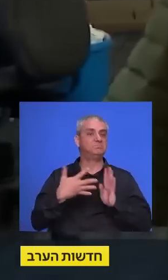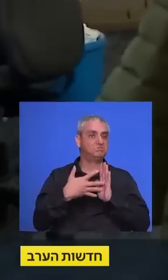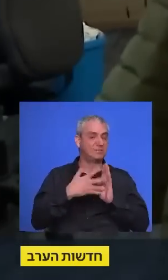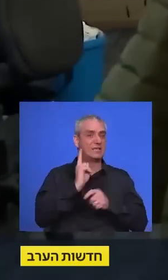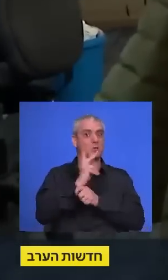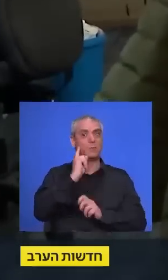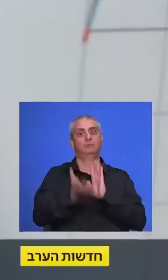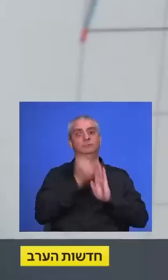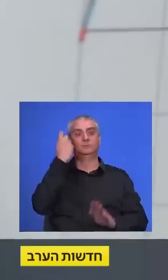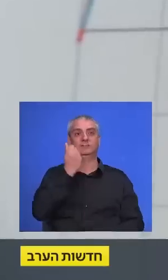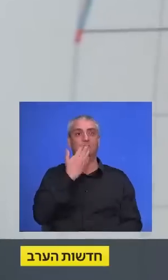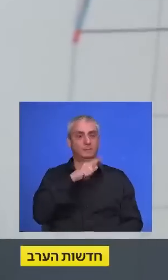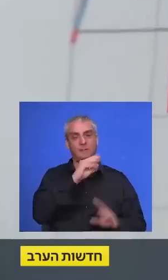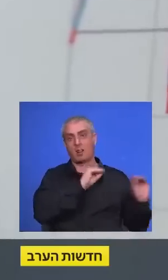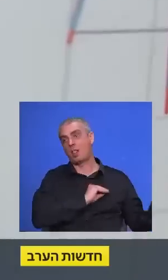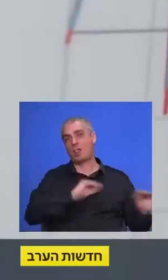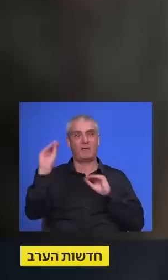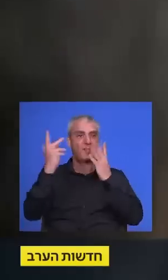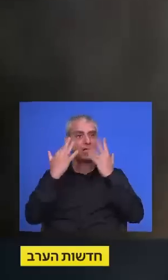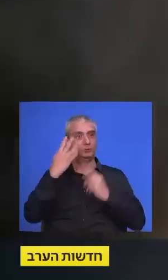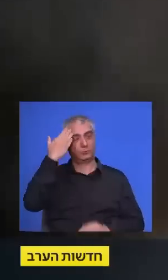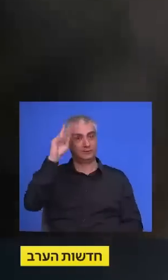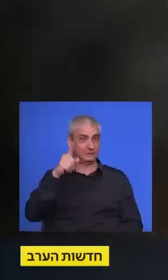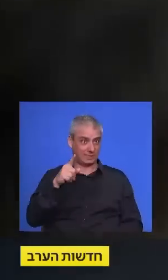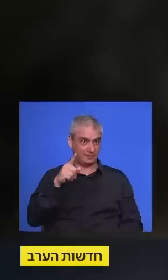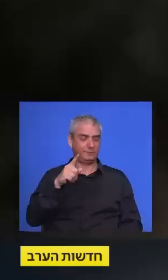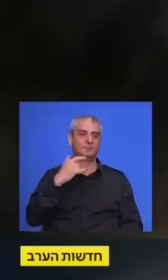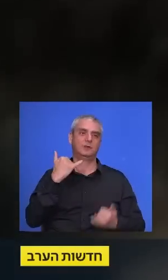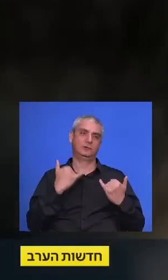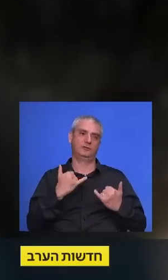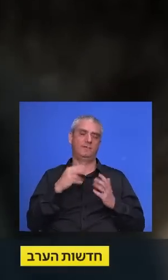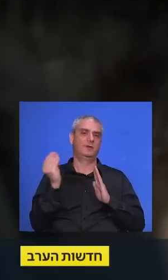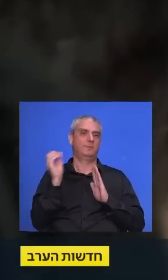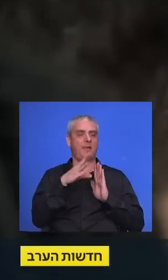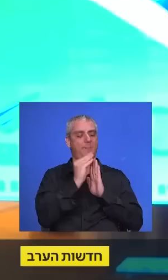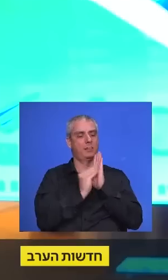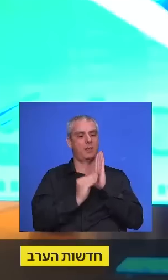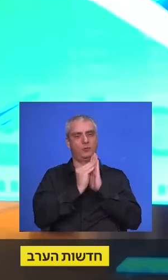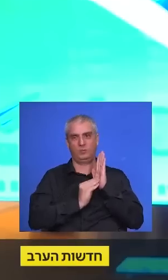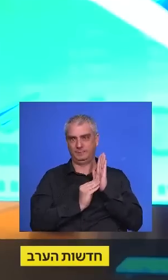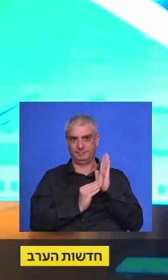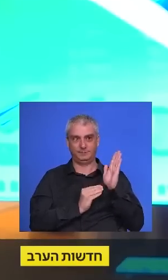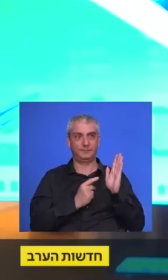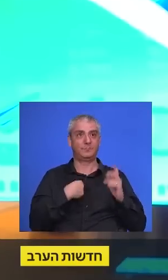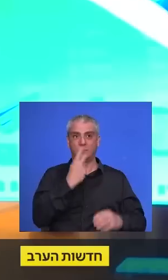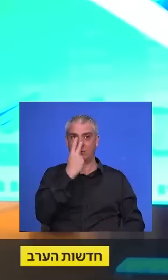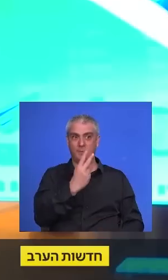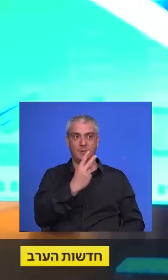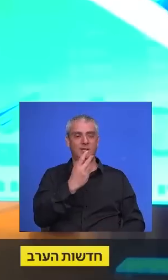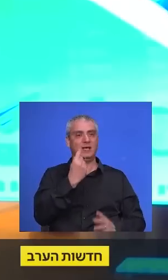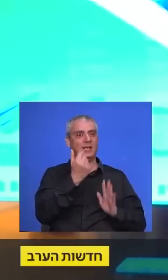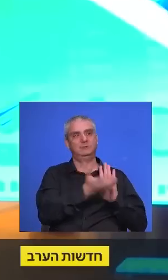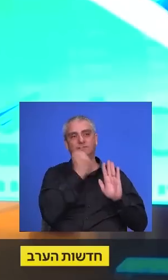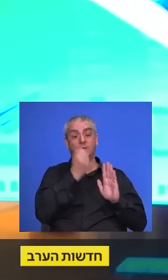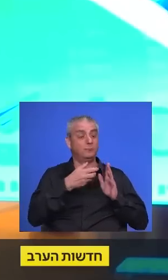כספים מישראל והעברתם לחשבונות זרים, עכשיו מגיעים הנתונים. אנחנו רואים הסתה של כסף של